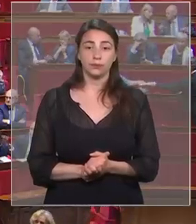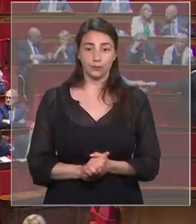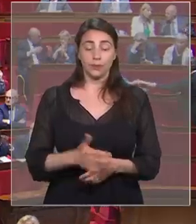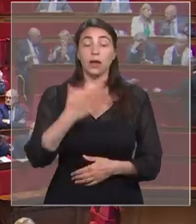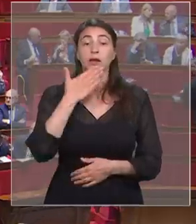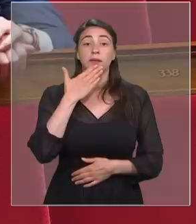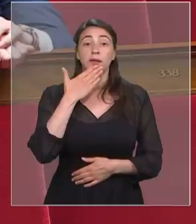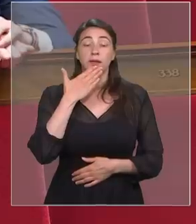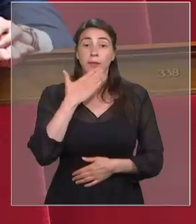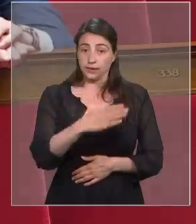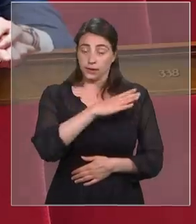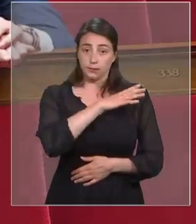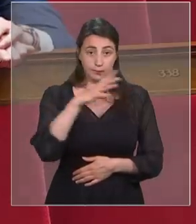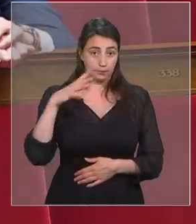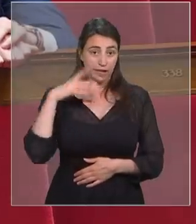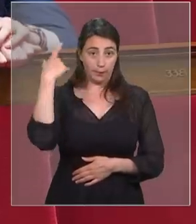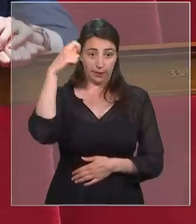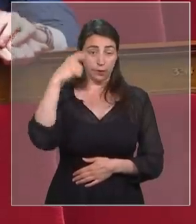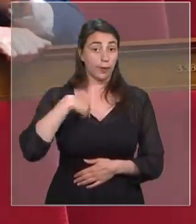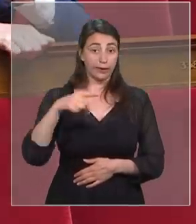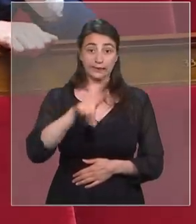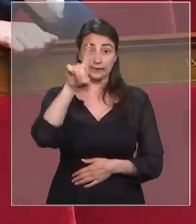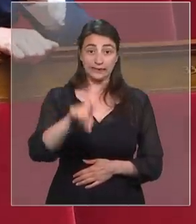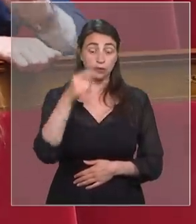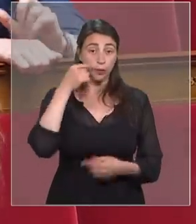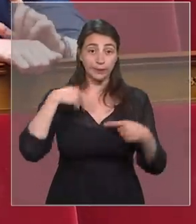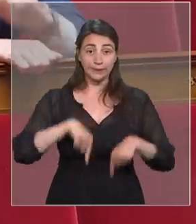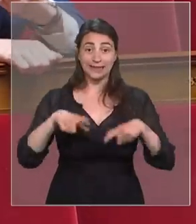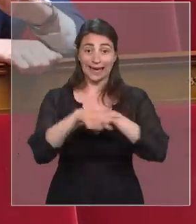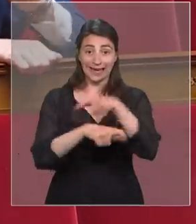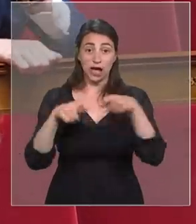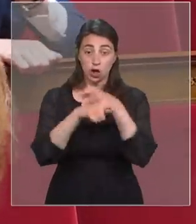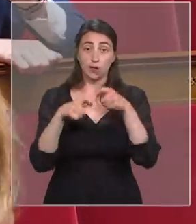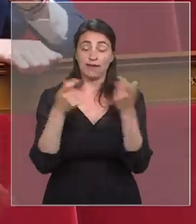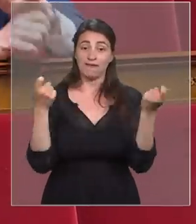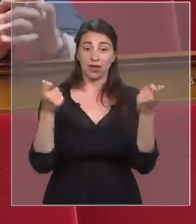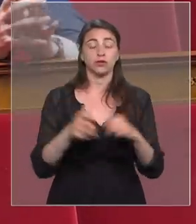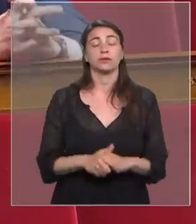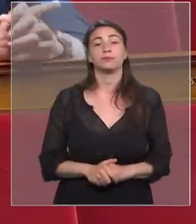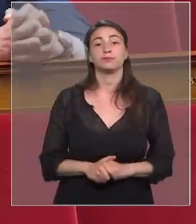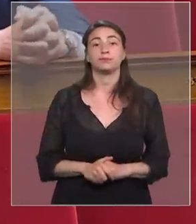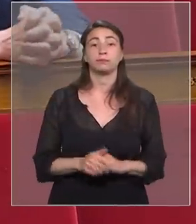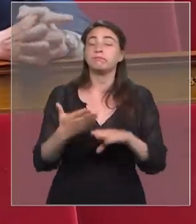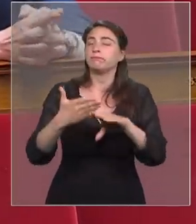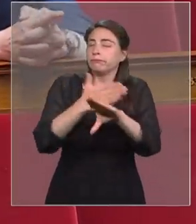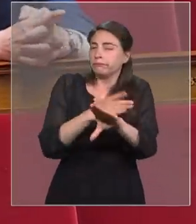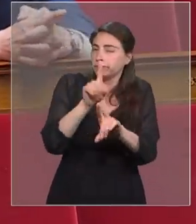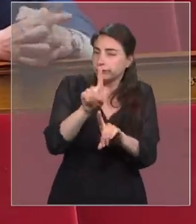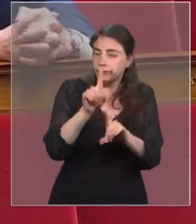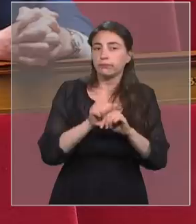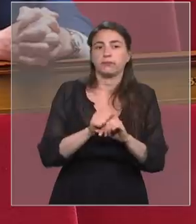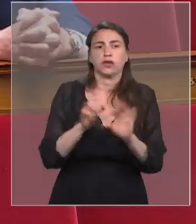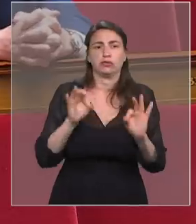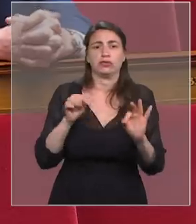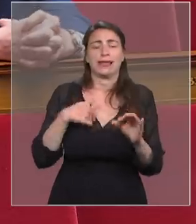Merci, madame la présidente. Ma question s'adresse au ministre de l'économie et des finances. Au préalable, je voudrais revenir sur le rejet